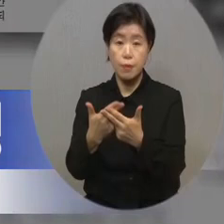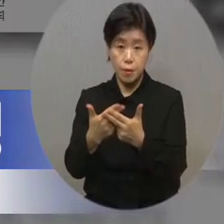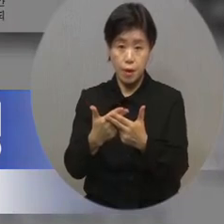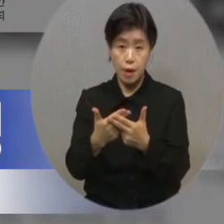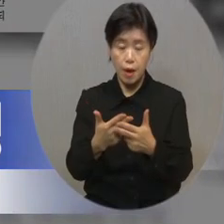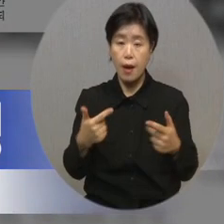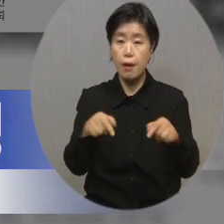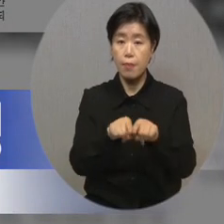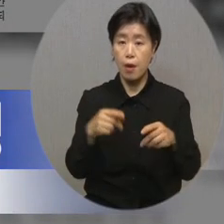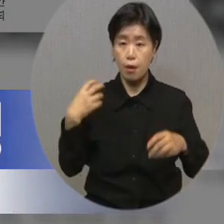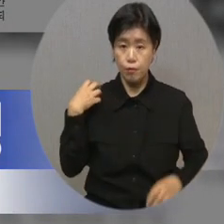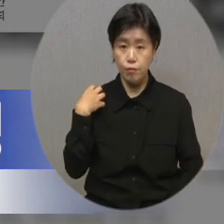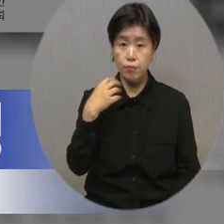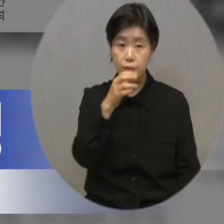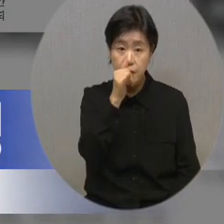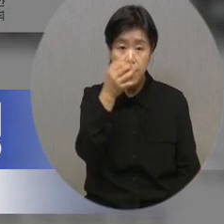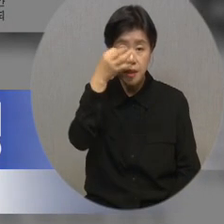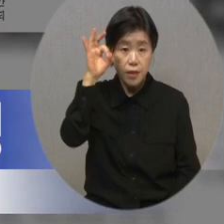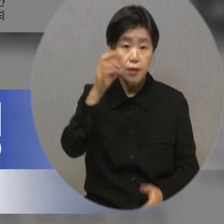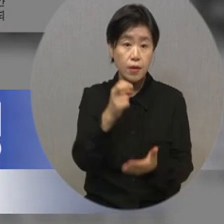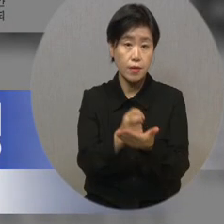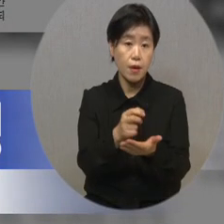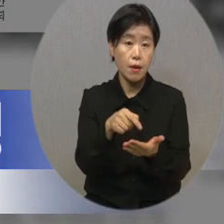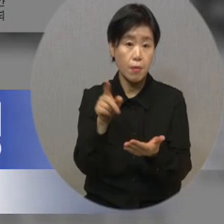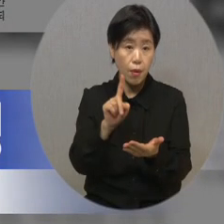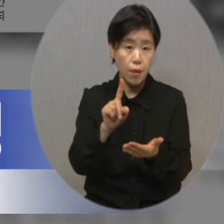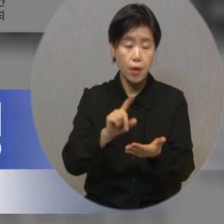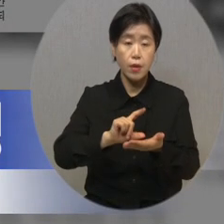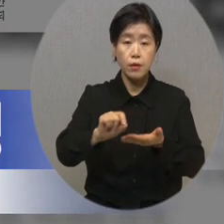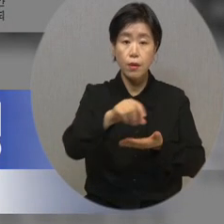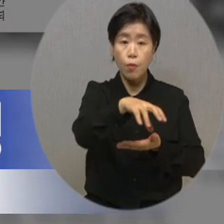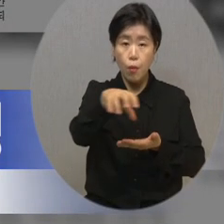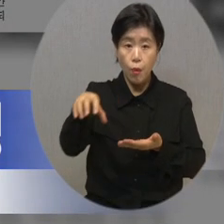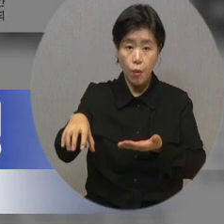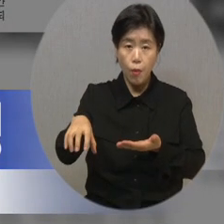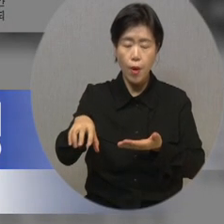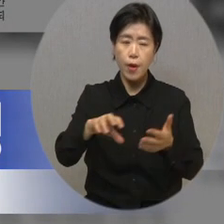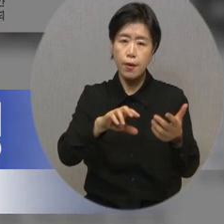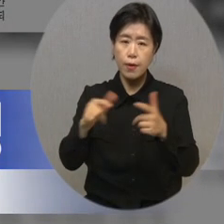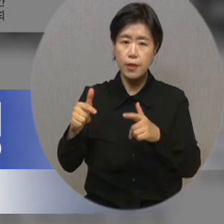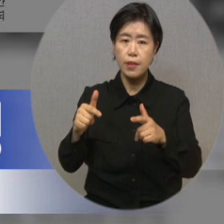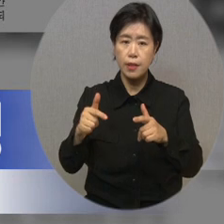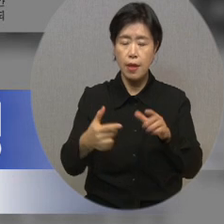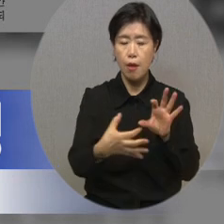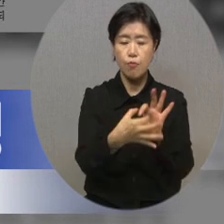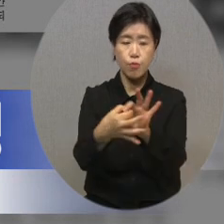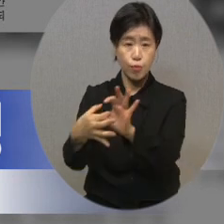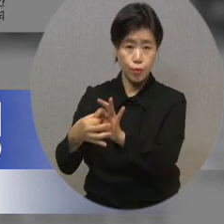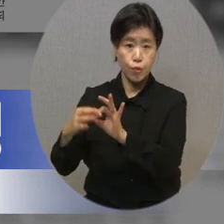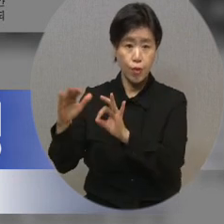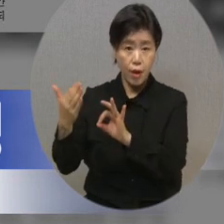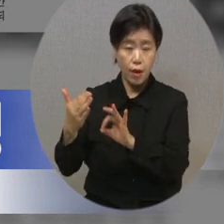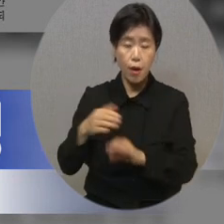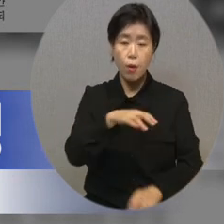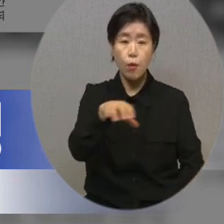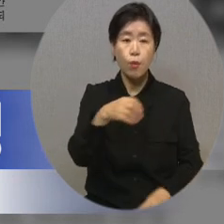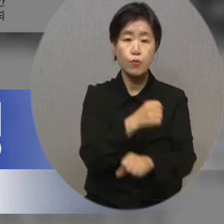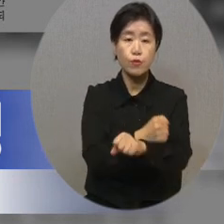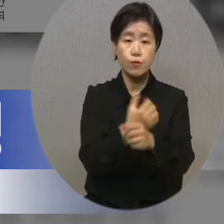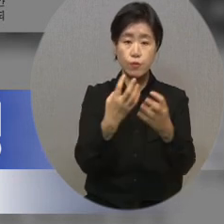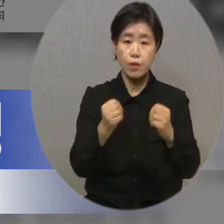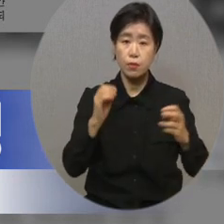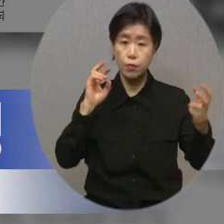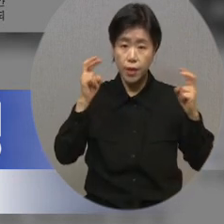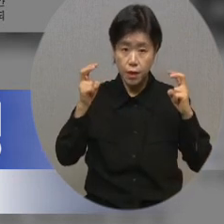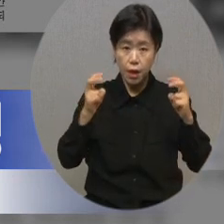주관하는 인정제는 지역 사회의 비영리 단체와 파트너십을 통해서 지역 사회 공원 활동을 펼친 기업과 기관을